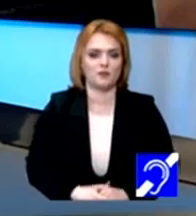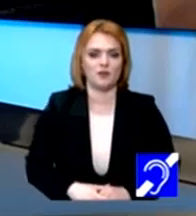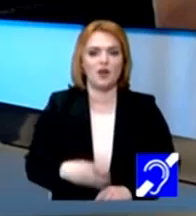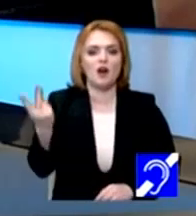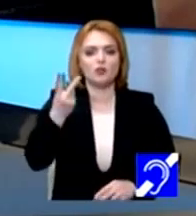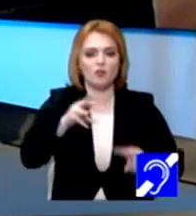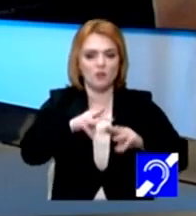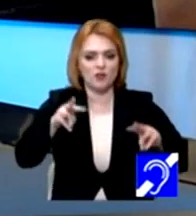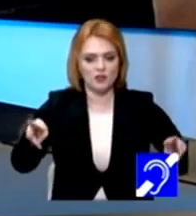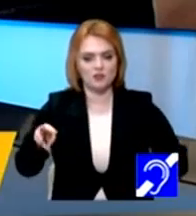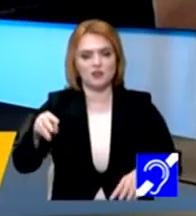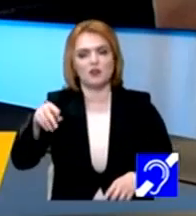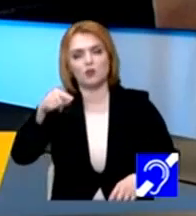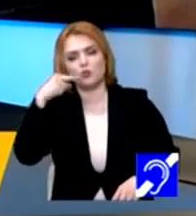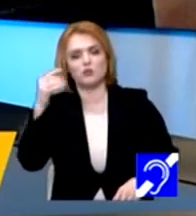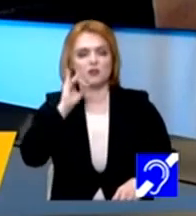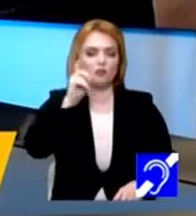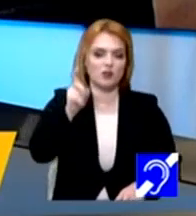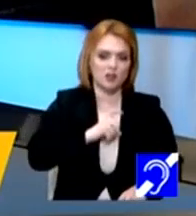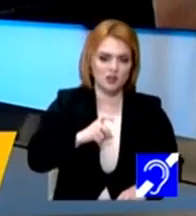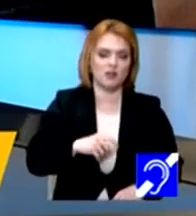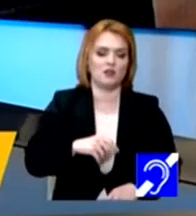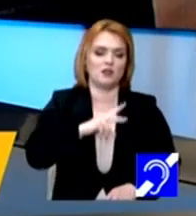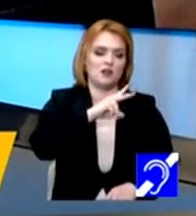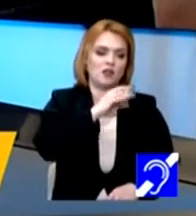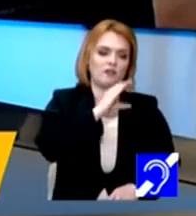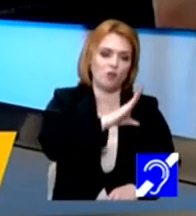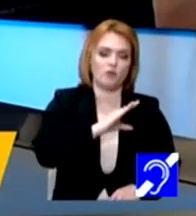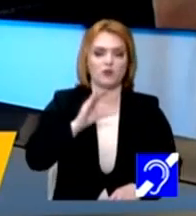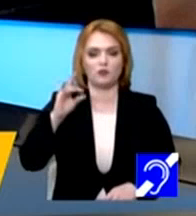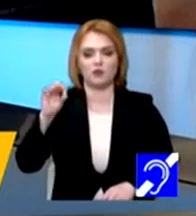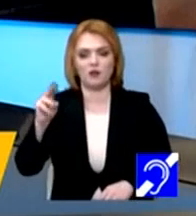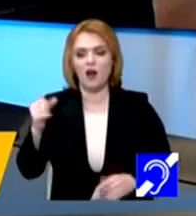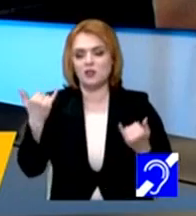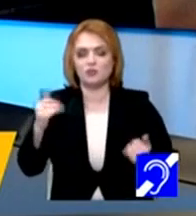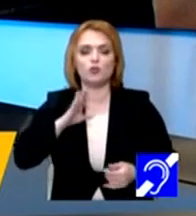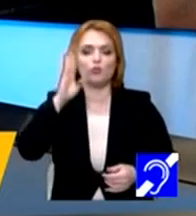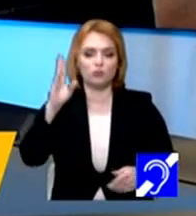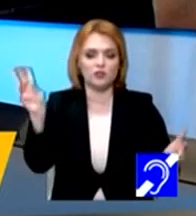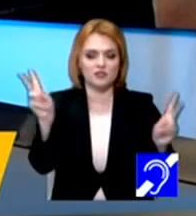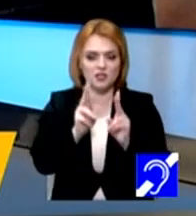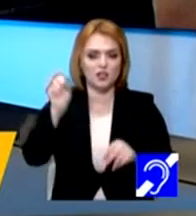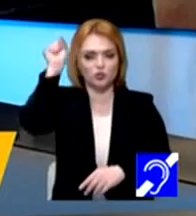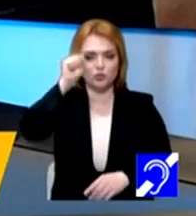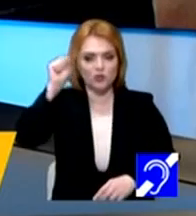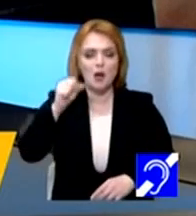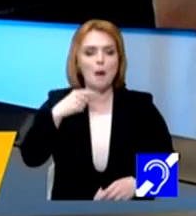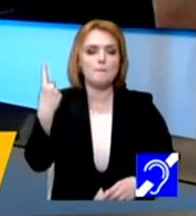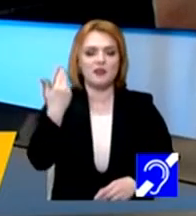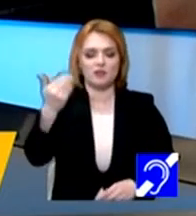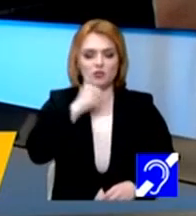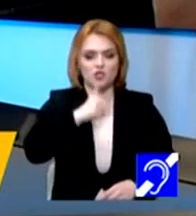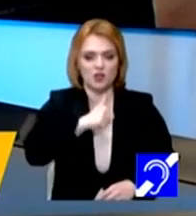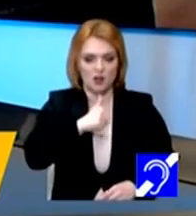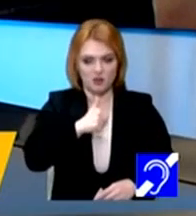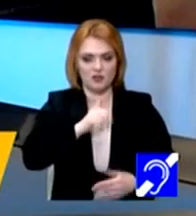Ministrii de externe ai Rusiei și Ucrainei, Sergei Lavrov și Dmytro Kuleba, s-au întâlnit azi dimineață în Turcia la prima rundă de negocieri la nivel înalt